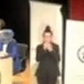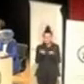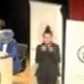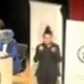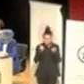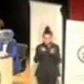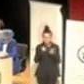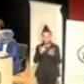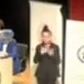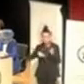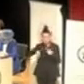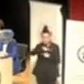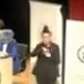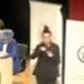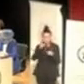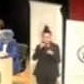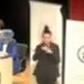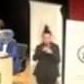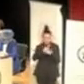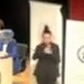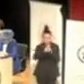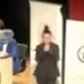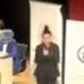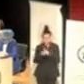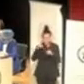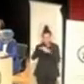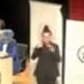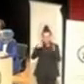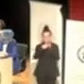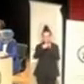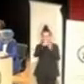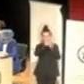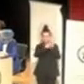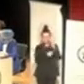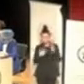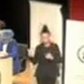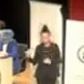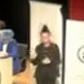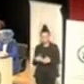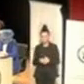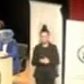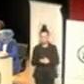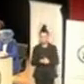Anma Armağan dizisi eserlerimizi yayınladığımız dizi isimleridir.